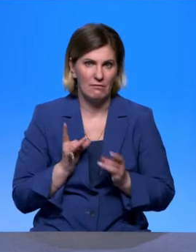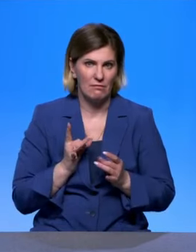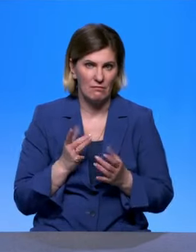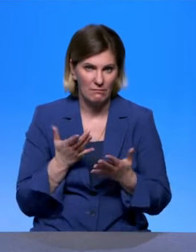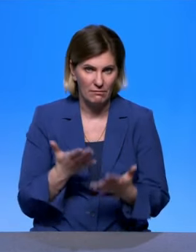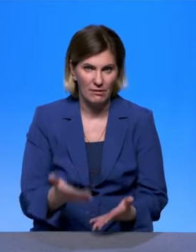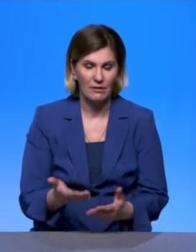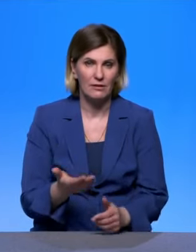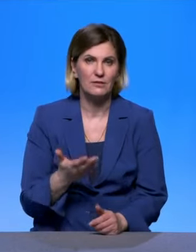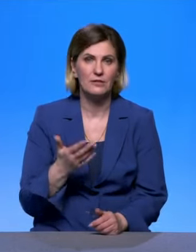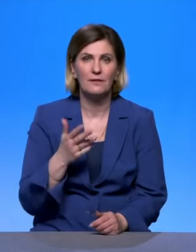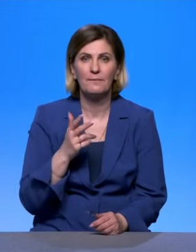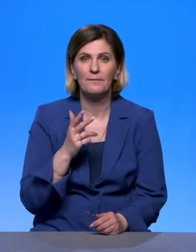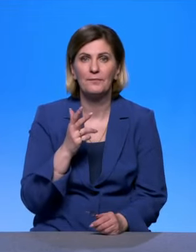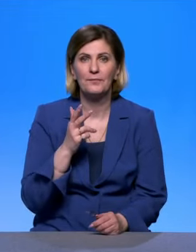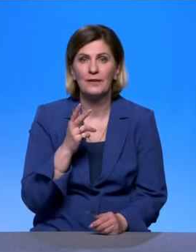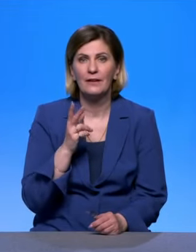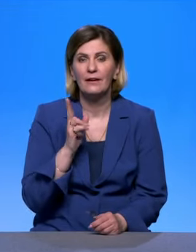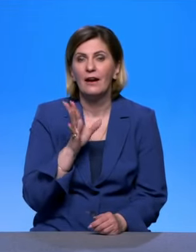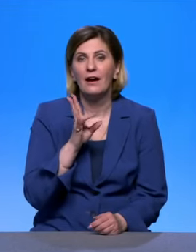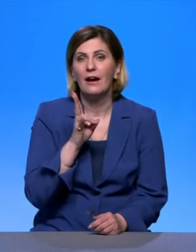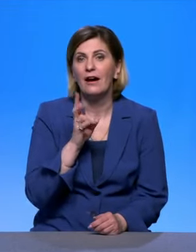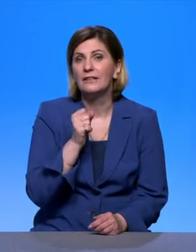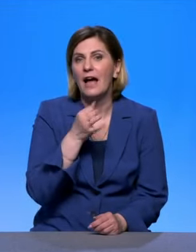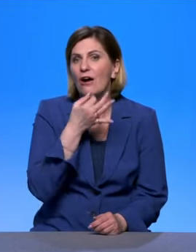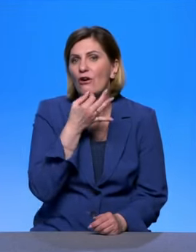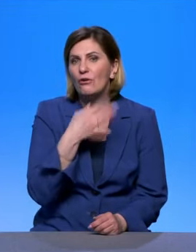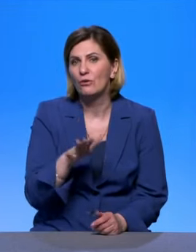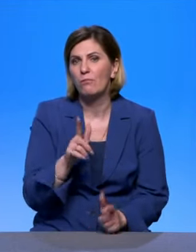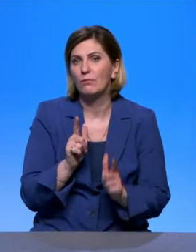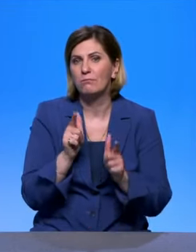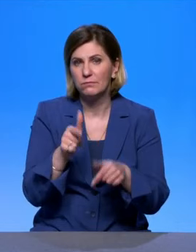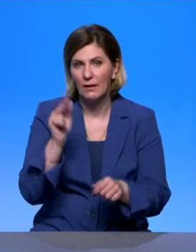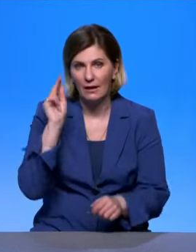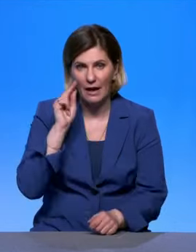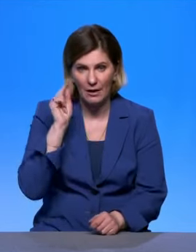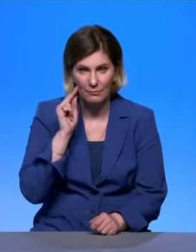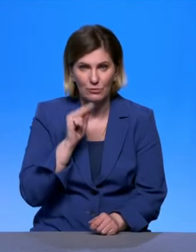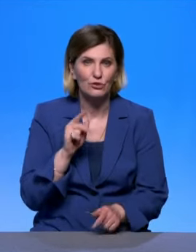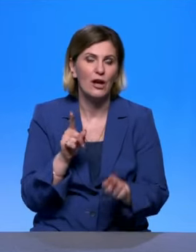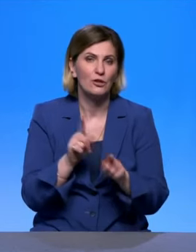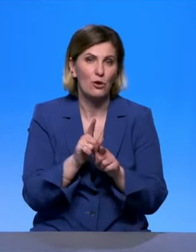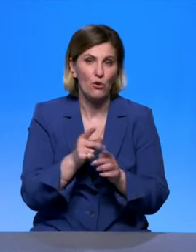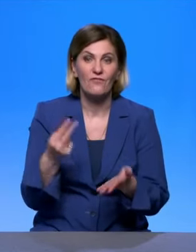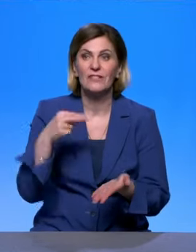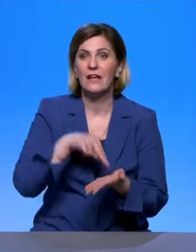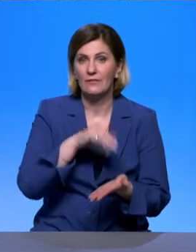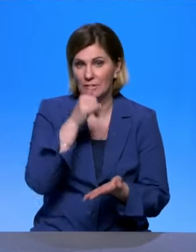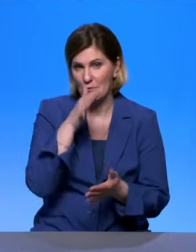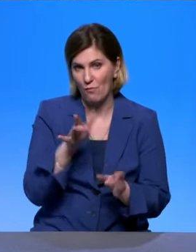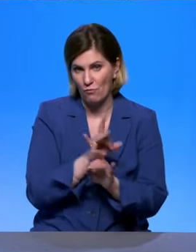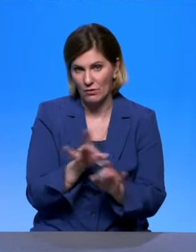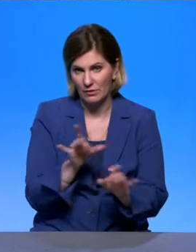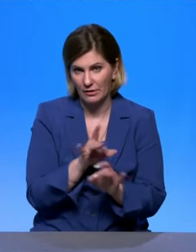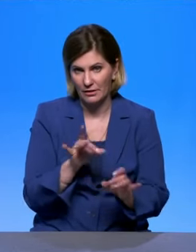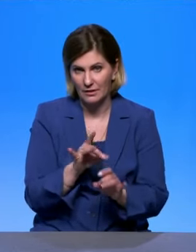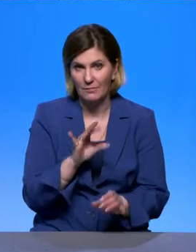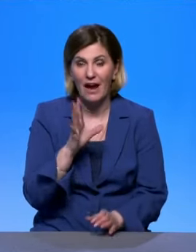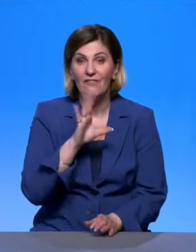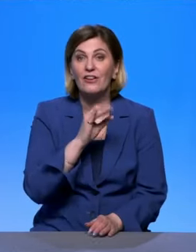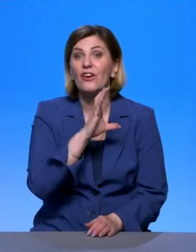ступор на экзаменах уже на любой сессии вставал и не мог там рассказать. Мало того, что когда в советское